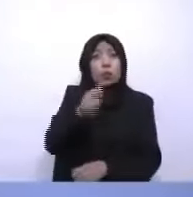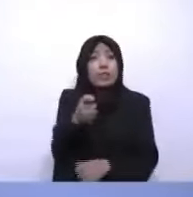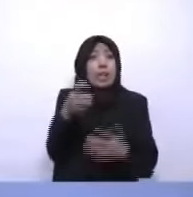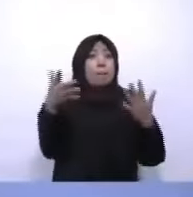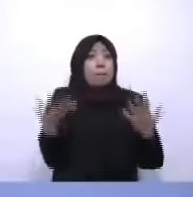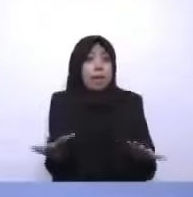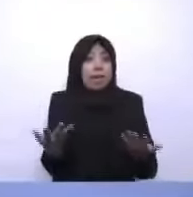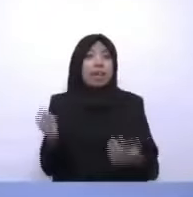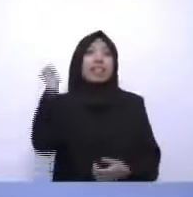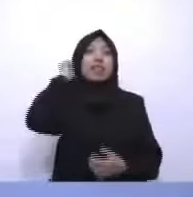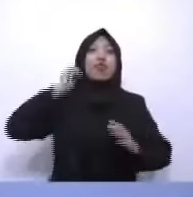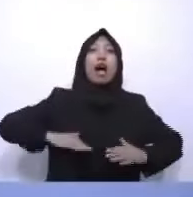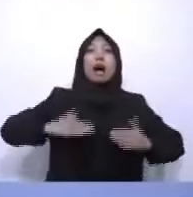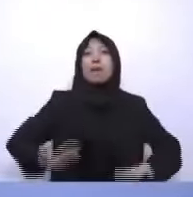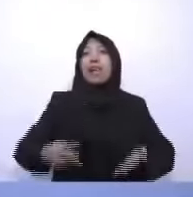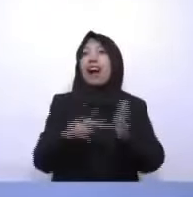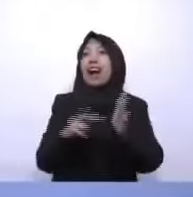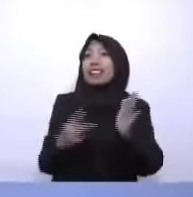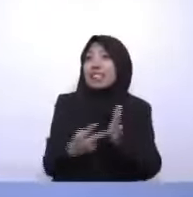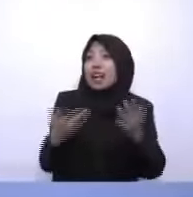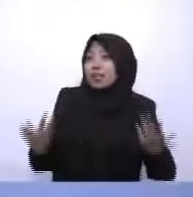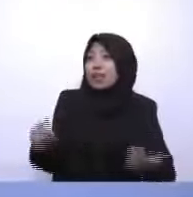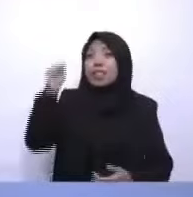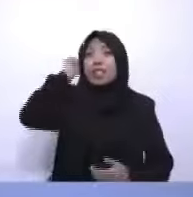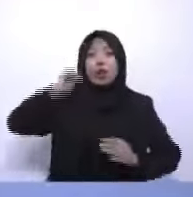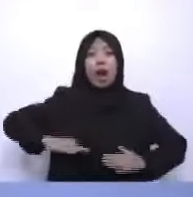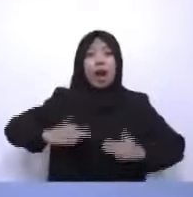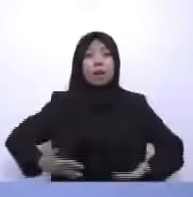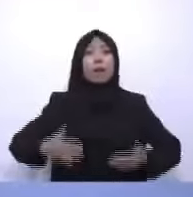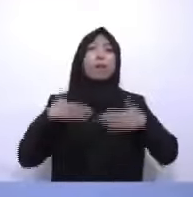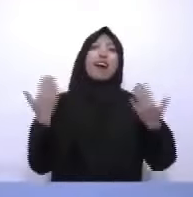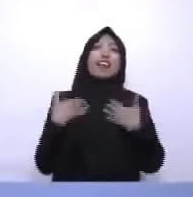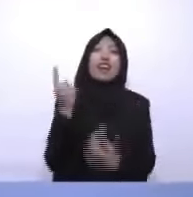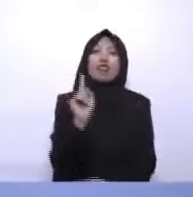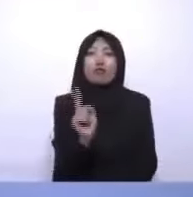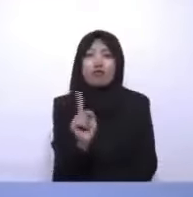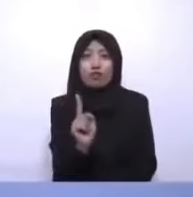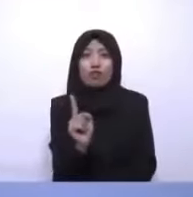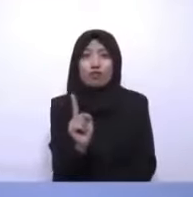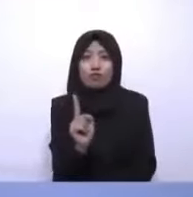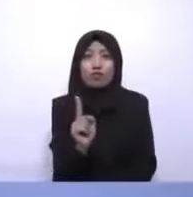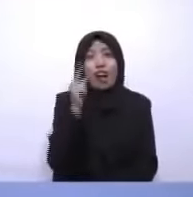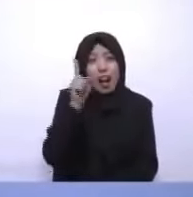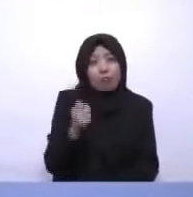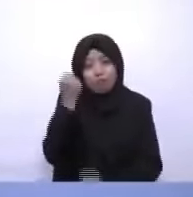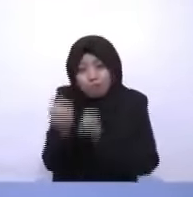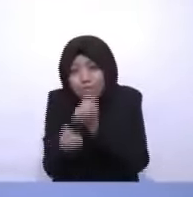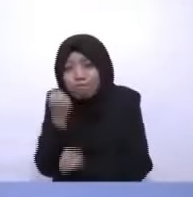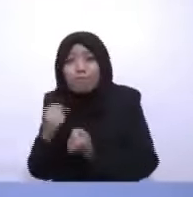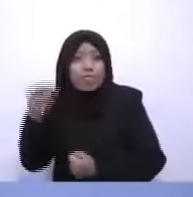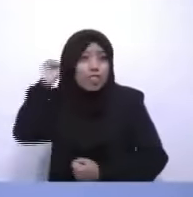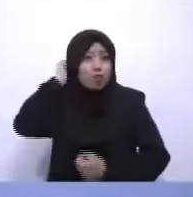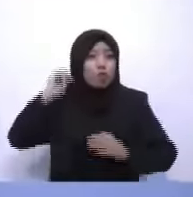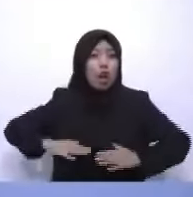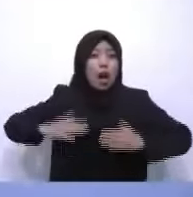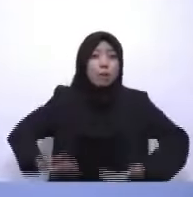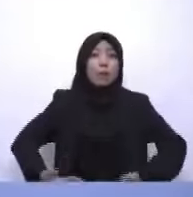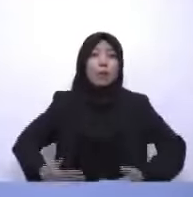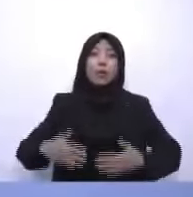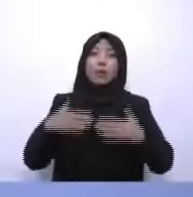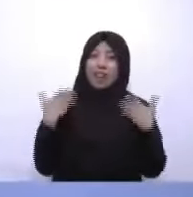ibu hamil. Jadi bahagiakan dulu ibu hamilnya. Bahagiakan dulu ibu hamilnya dengan memberikan